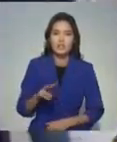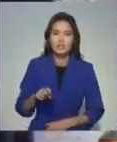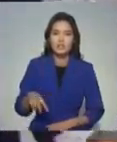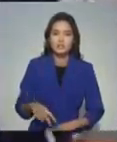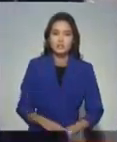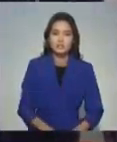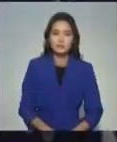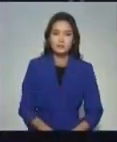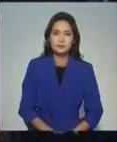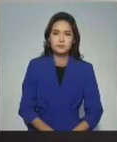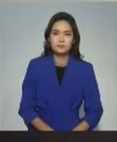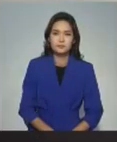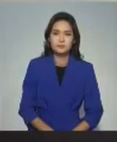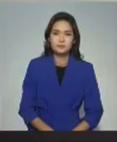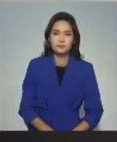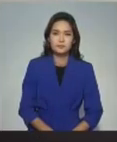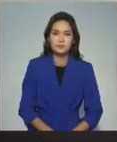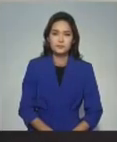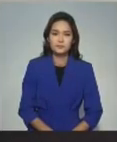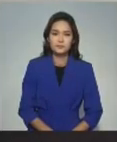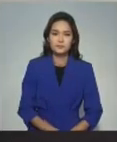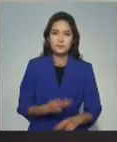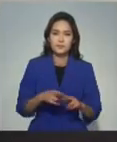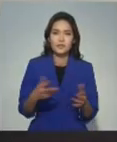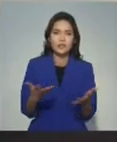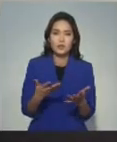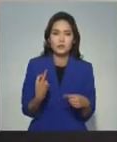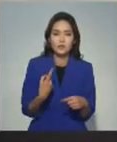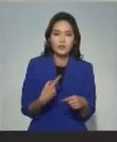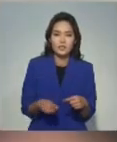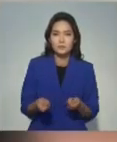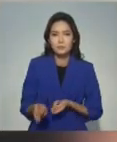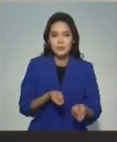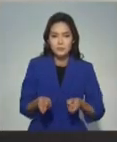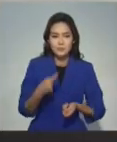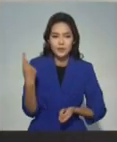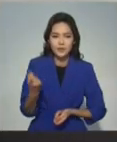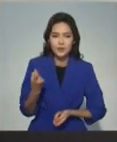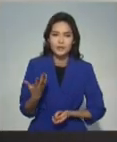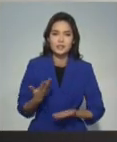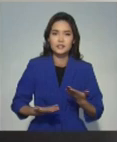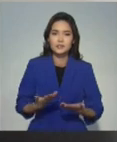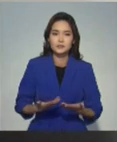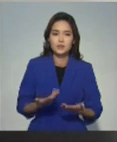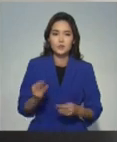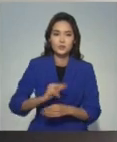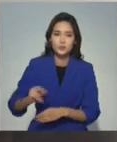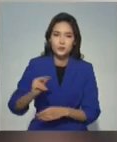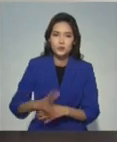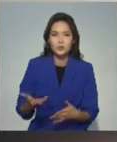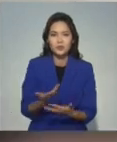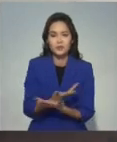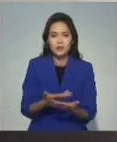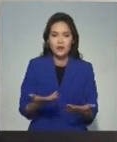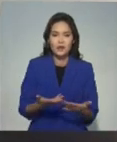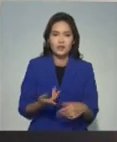Липина. Общественный деятель, либо какой-нибудь предприниматель, либо там, я не знаю, учительница, да,